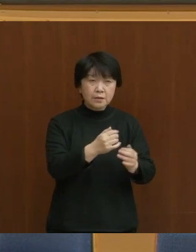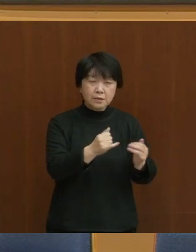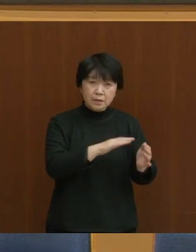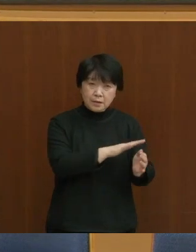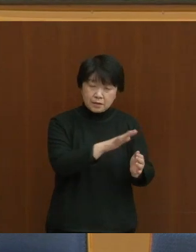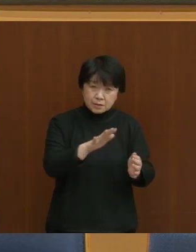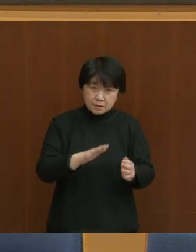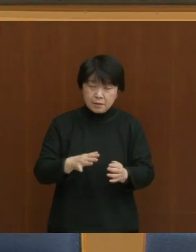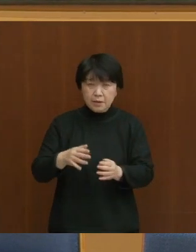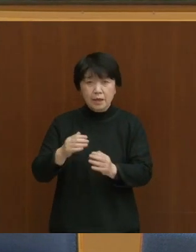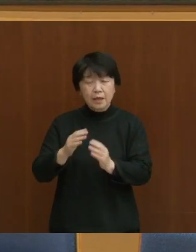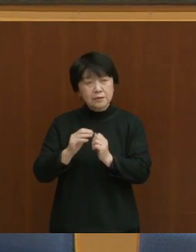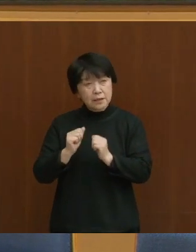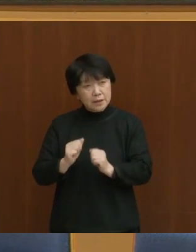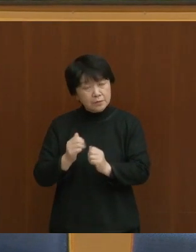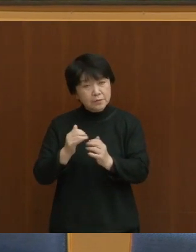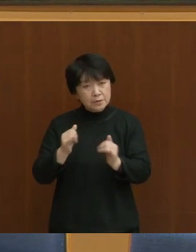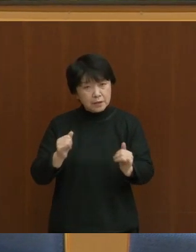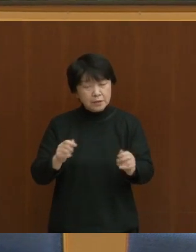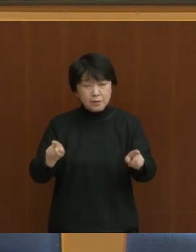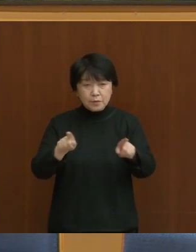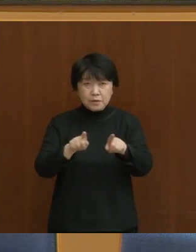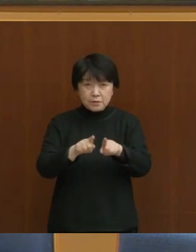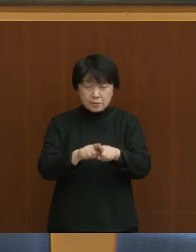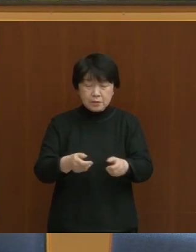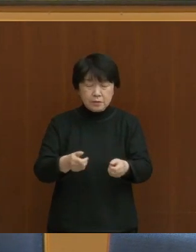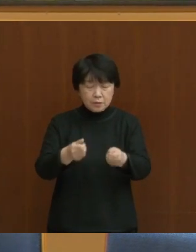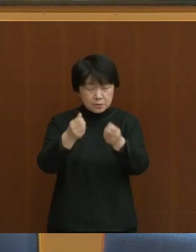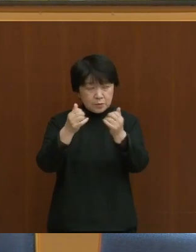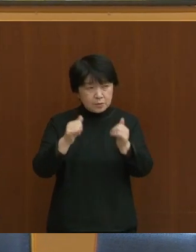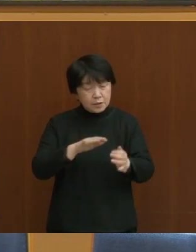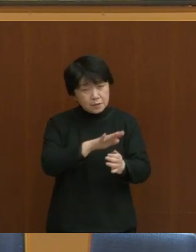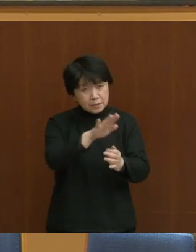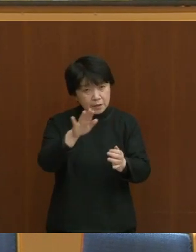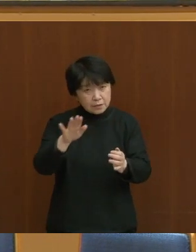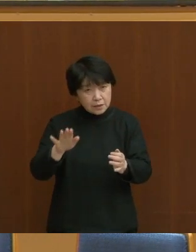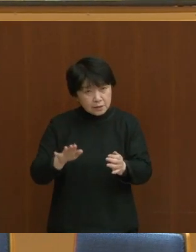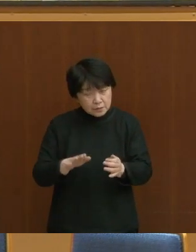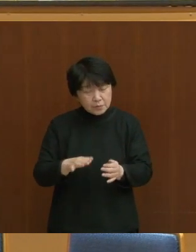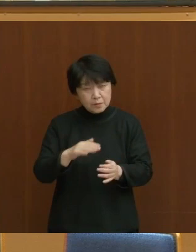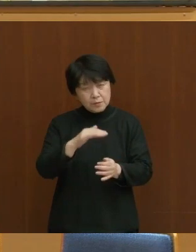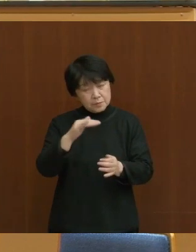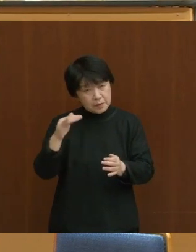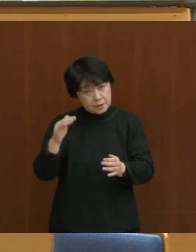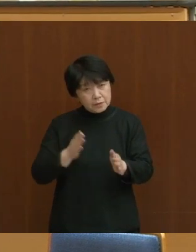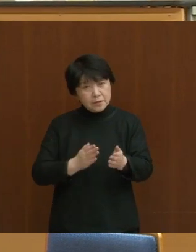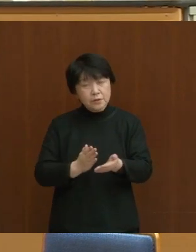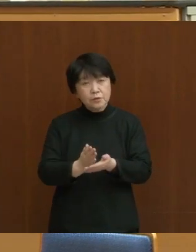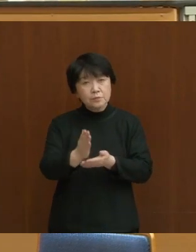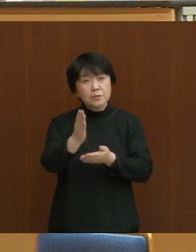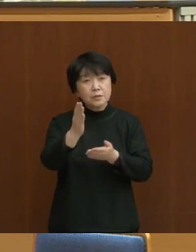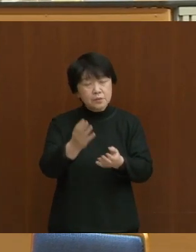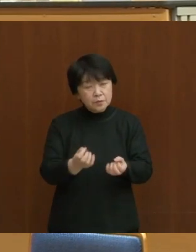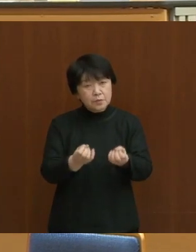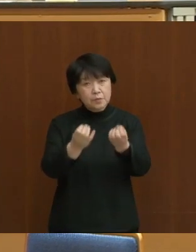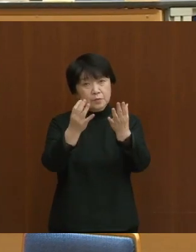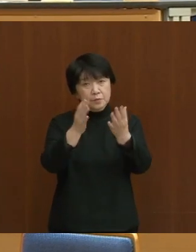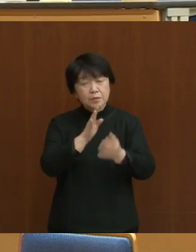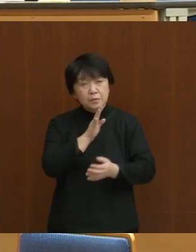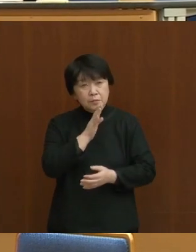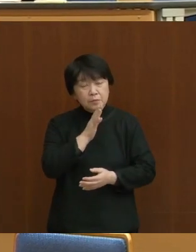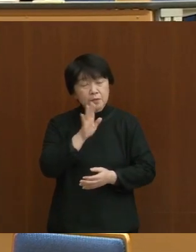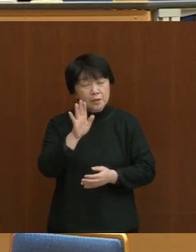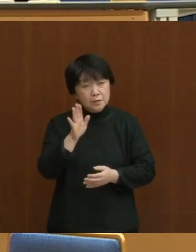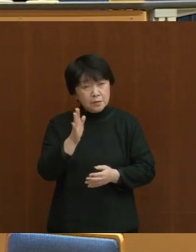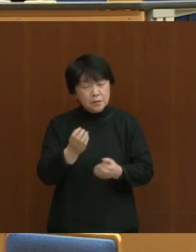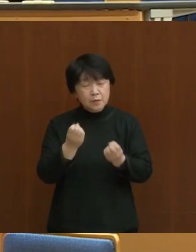在学生とともに卒業生修了生の晴れの門出をお祝いするべきところですが、新型